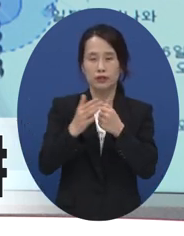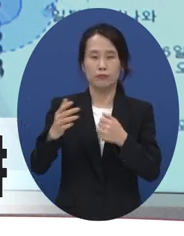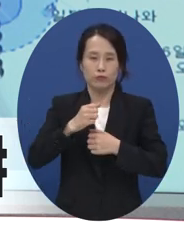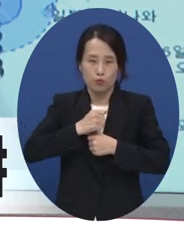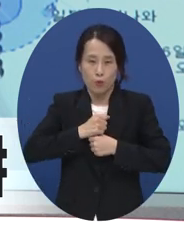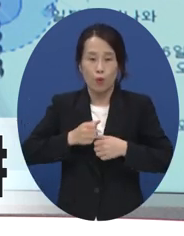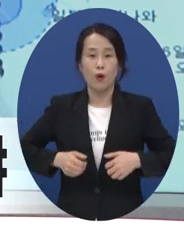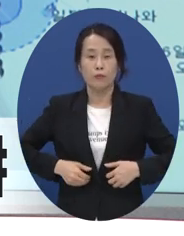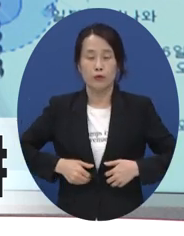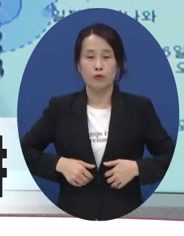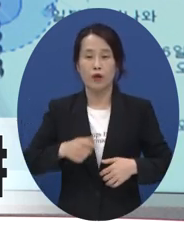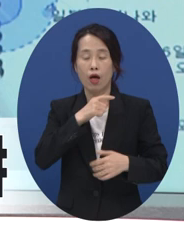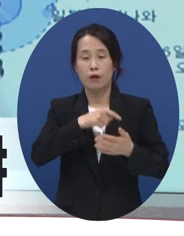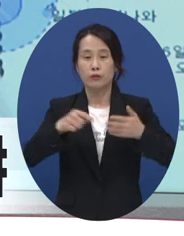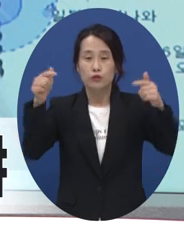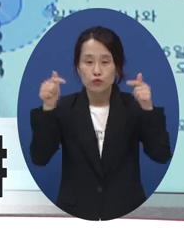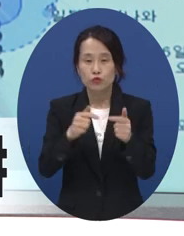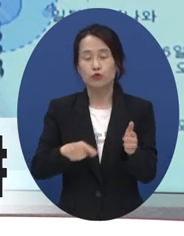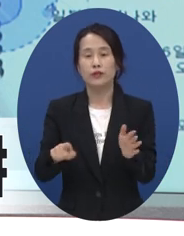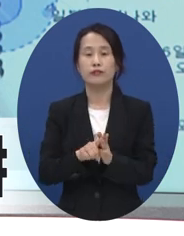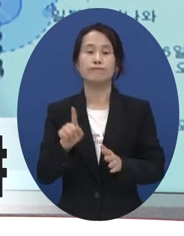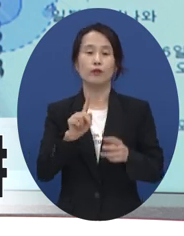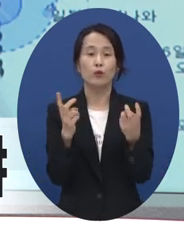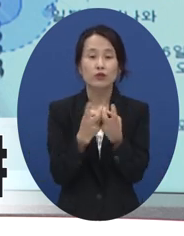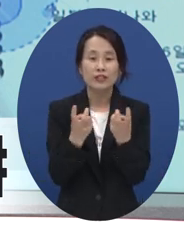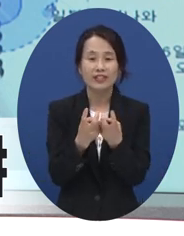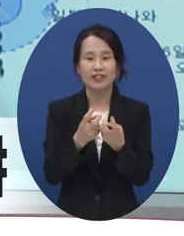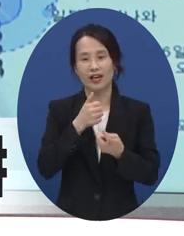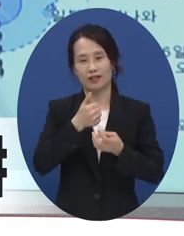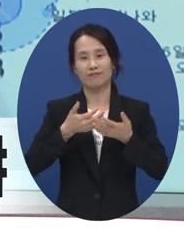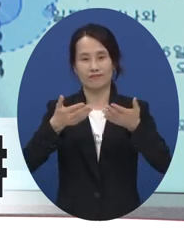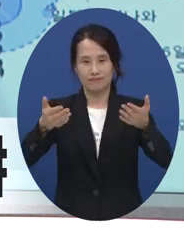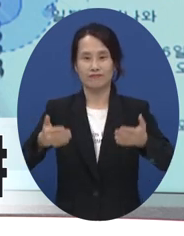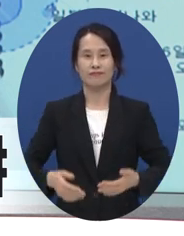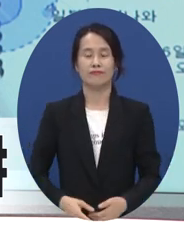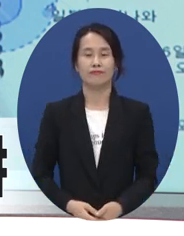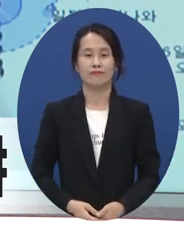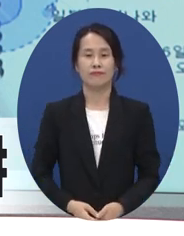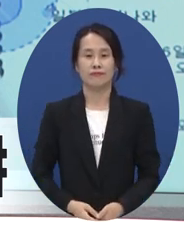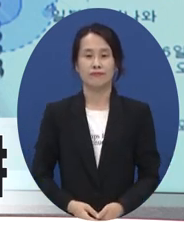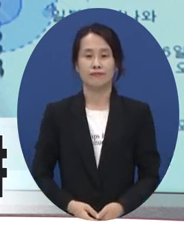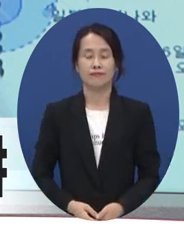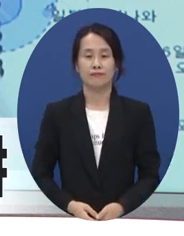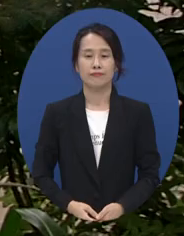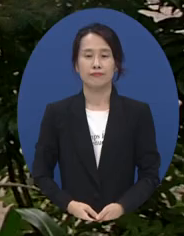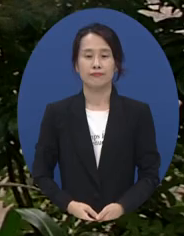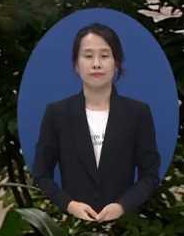조심해야 합니다 피해를 줄이기 위해선 어떻게 해야 되는지 한 산 집이 작아 짚어드립니다